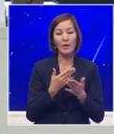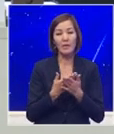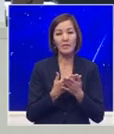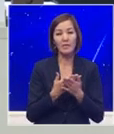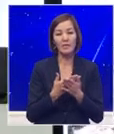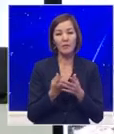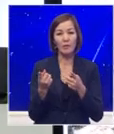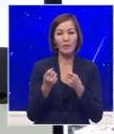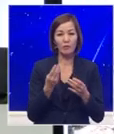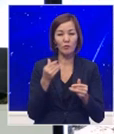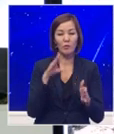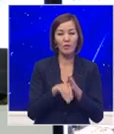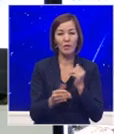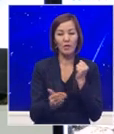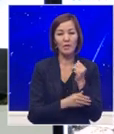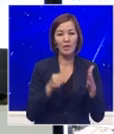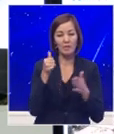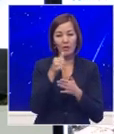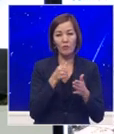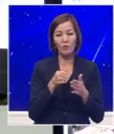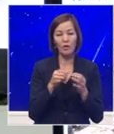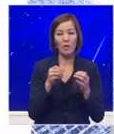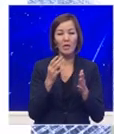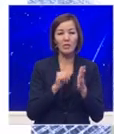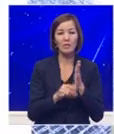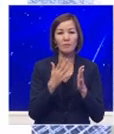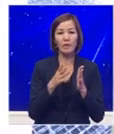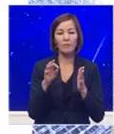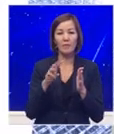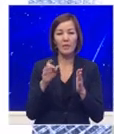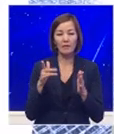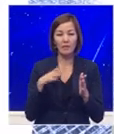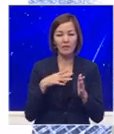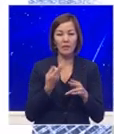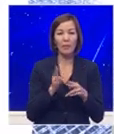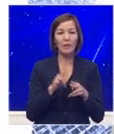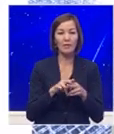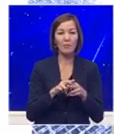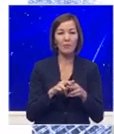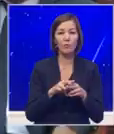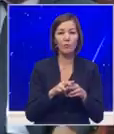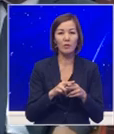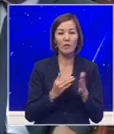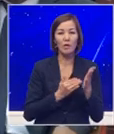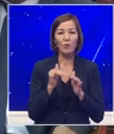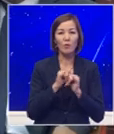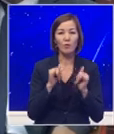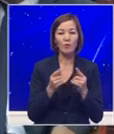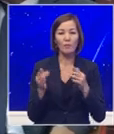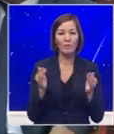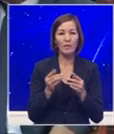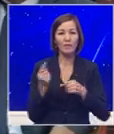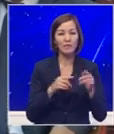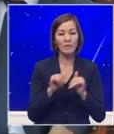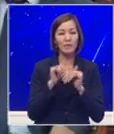привлеченных инвестиций до конца года планируют довести до 65 миллиардов тенге Кроме того отмечается рост в малом и среднем